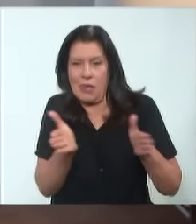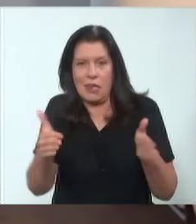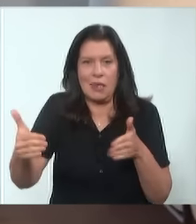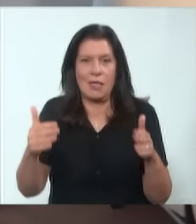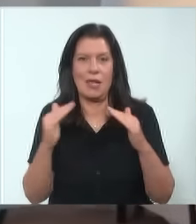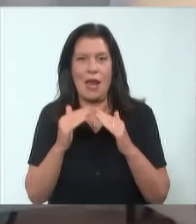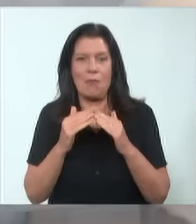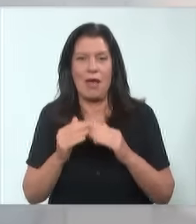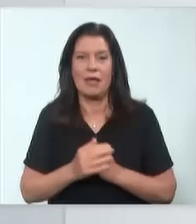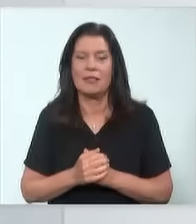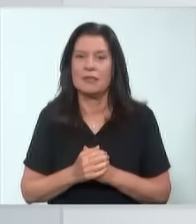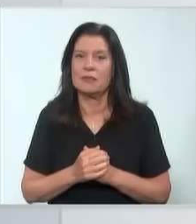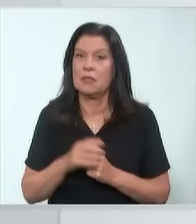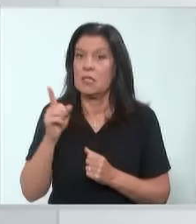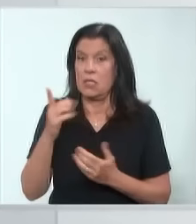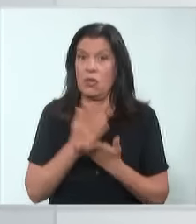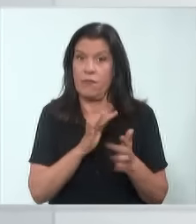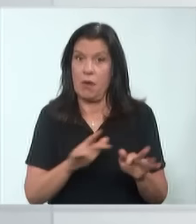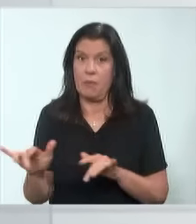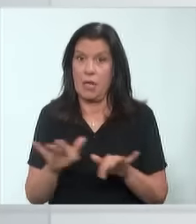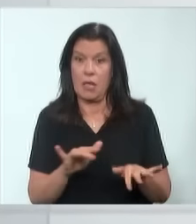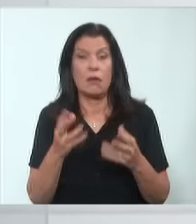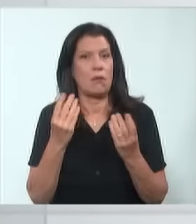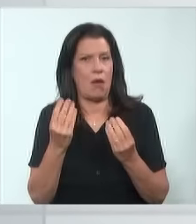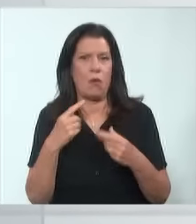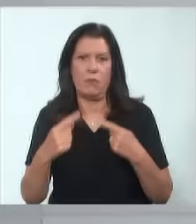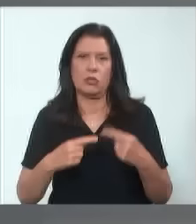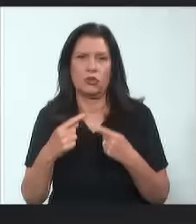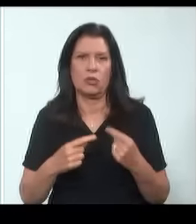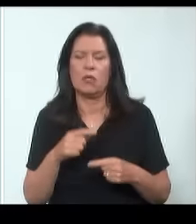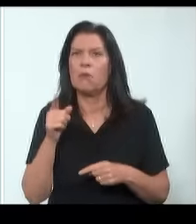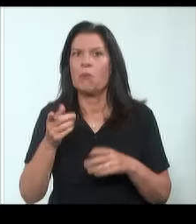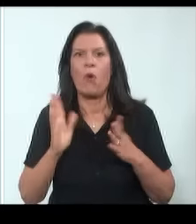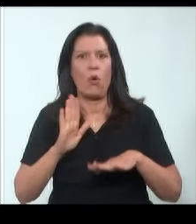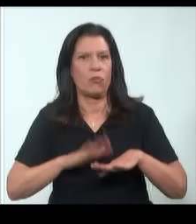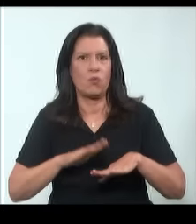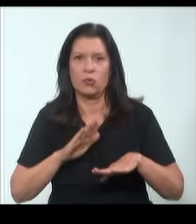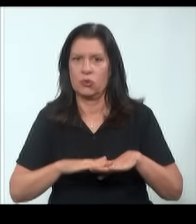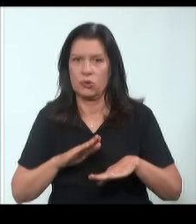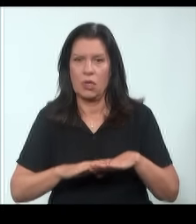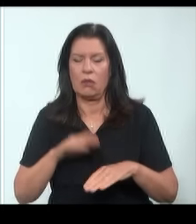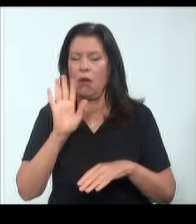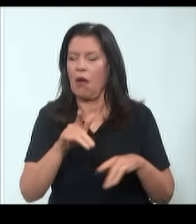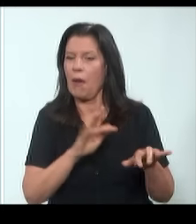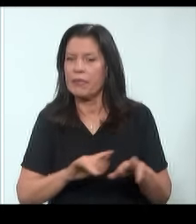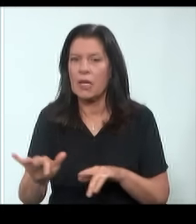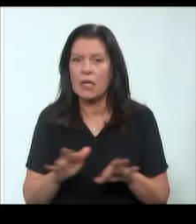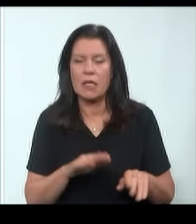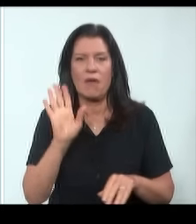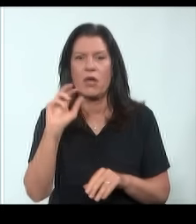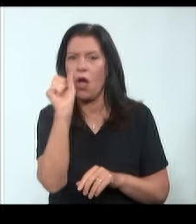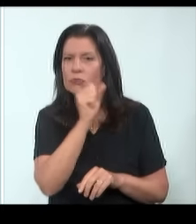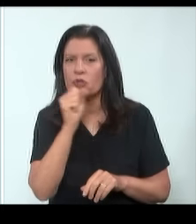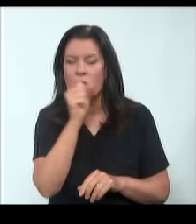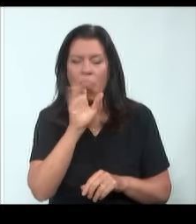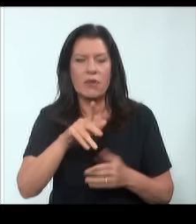מנגנת על פסנתר הרבה שנים. באמת ניחנה בהרבה כישרונות, גם נגינה וגם שירה וגם כתיבה.